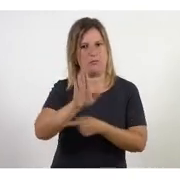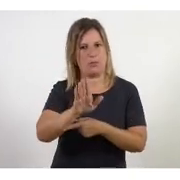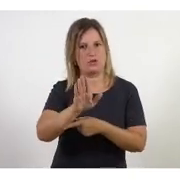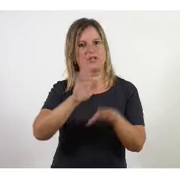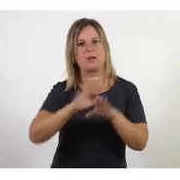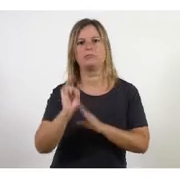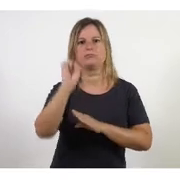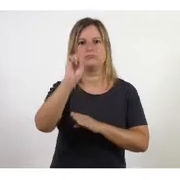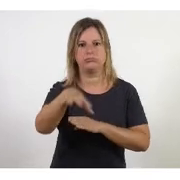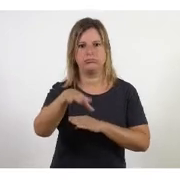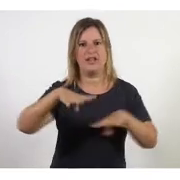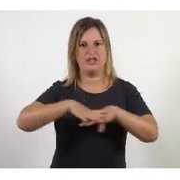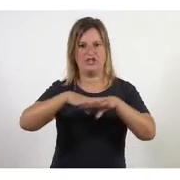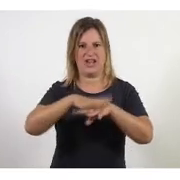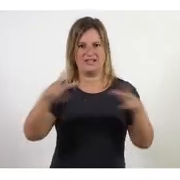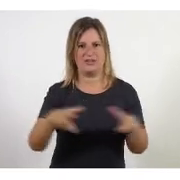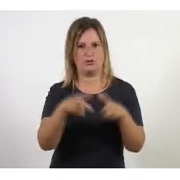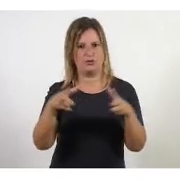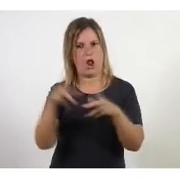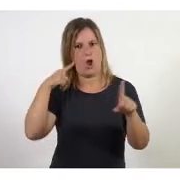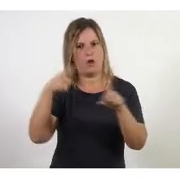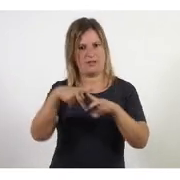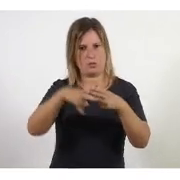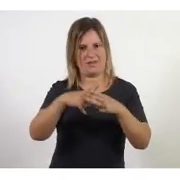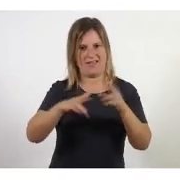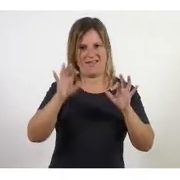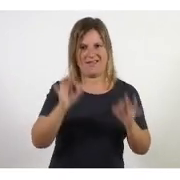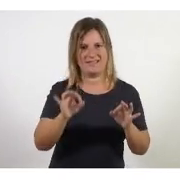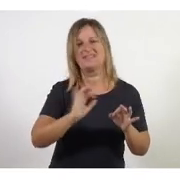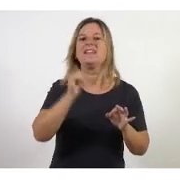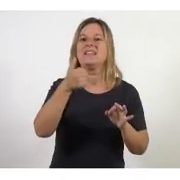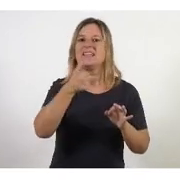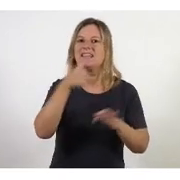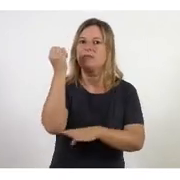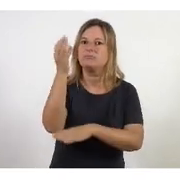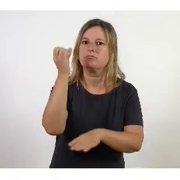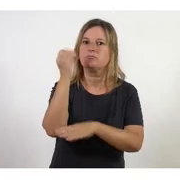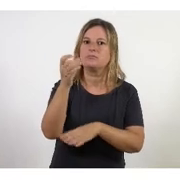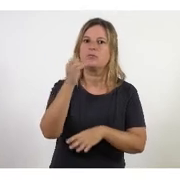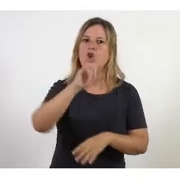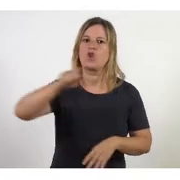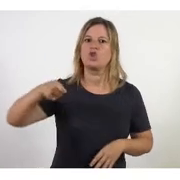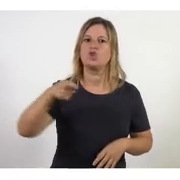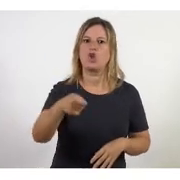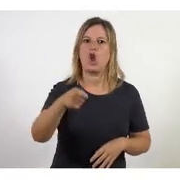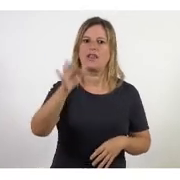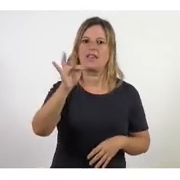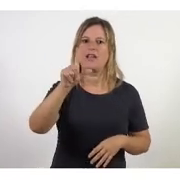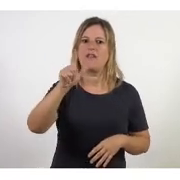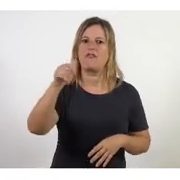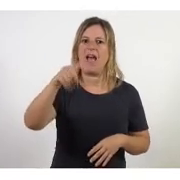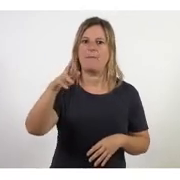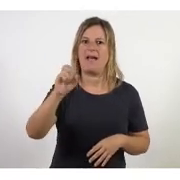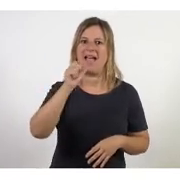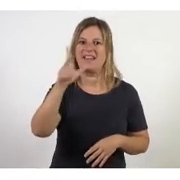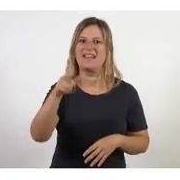socials, que és l'objectiu del taller d'avui. I amb qui farem aquest taller? Doncs amb en Jordi Flamarich. Ell és periodista, és consultor en